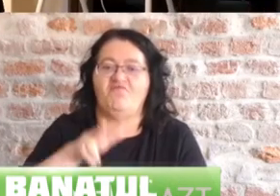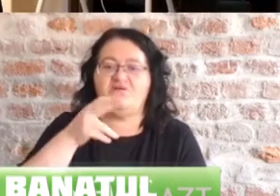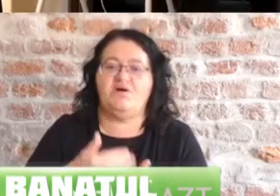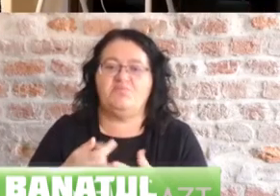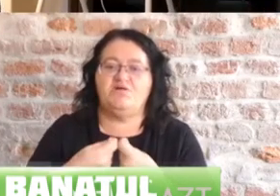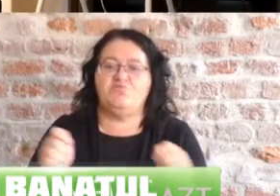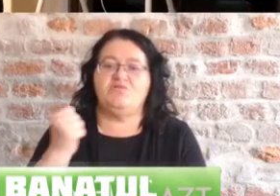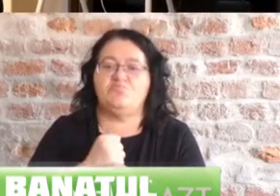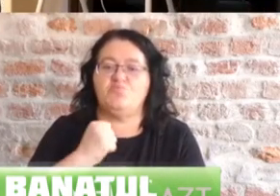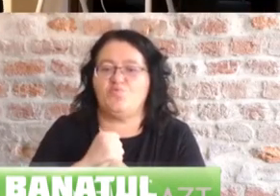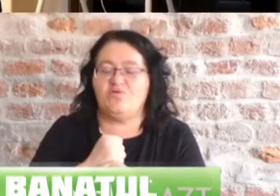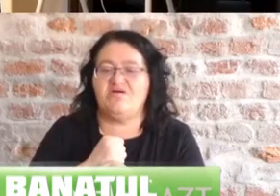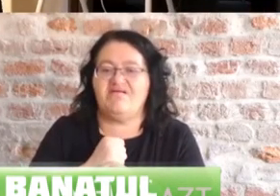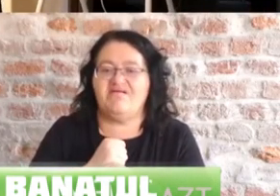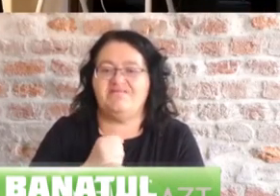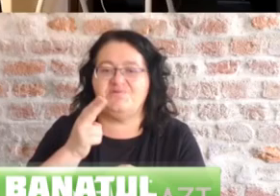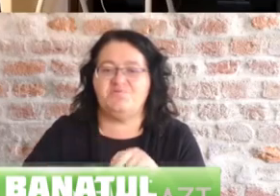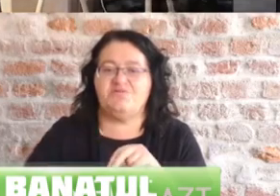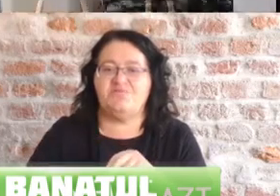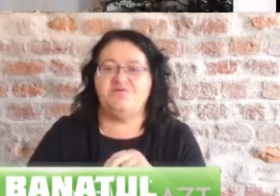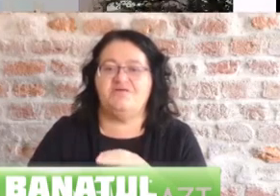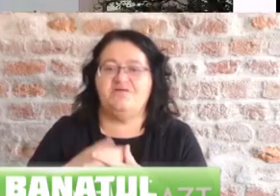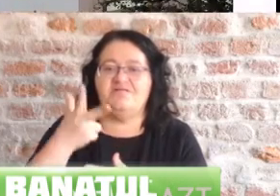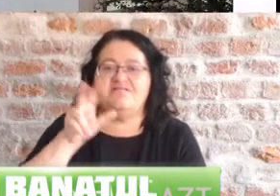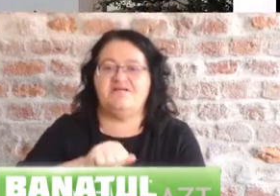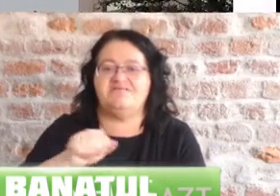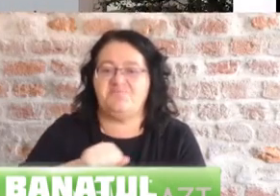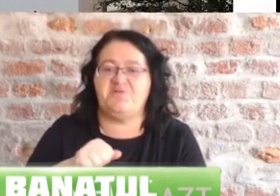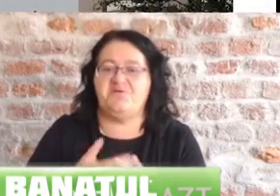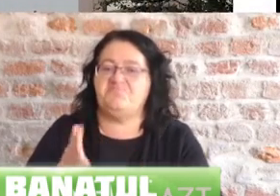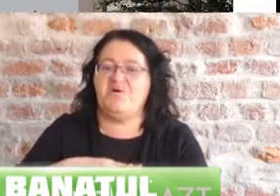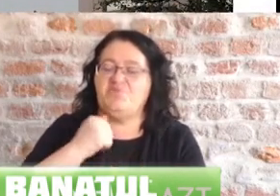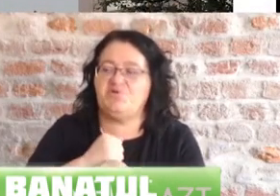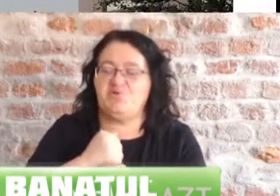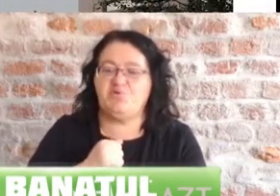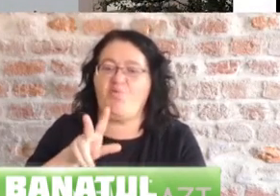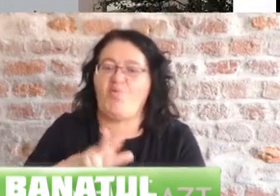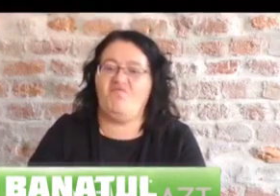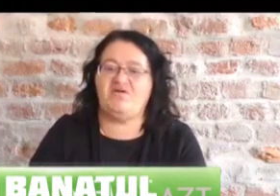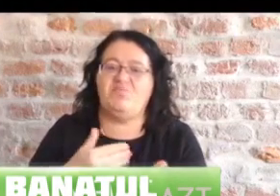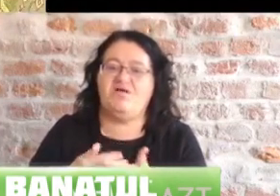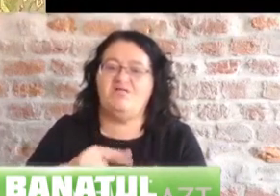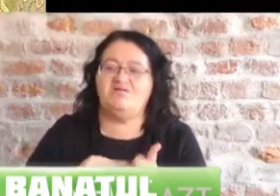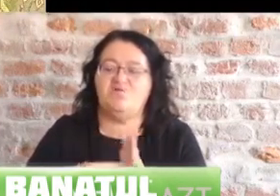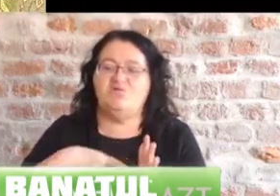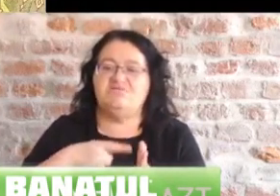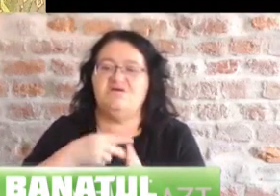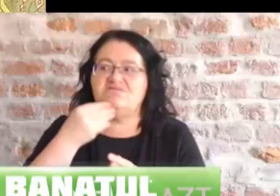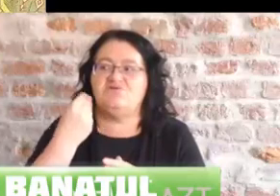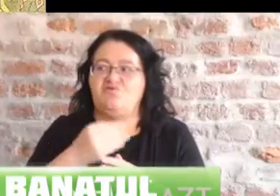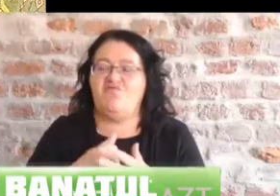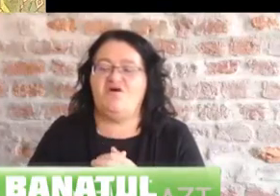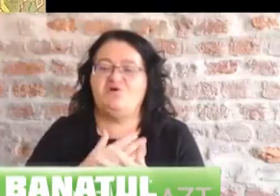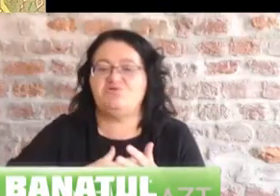toată munca depusă în ultimele trei săptămâni intense de lucru. E o confirmare că soluția e de fapt ceva ce